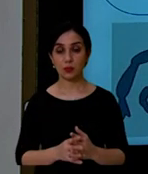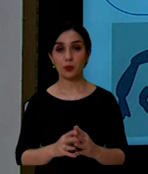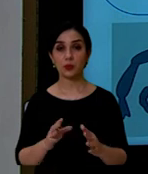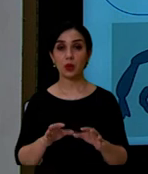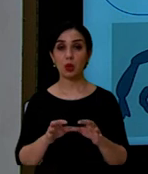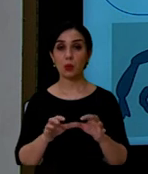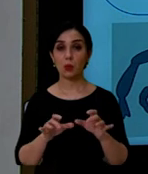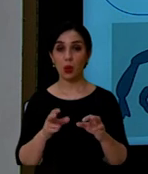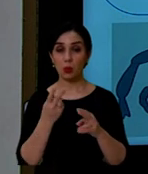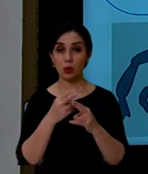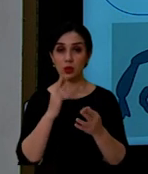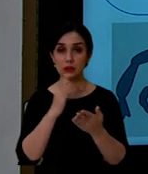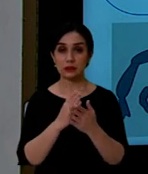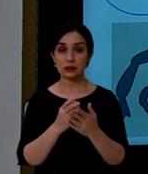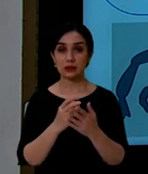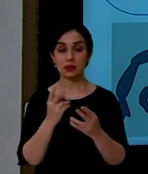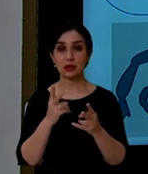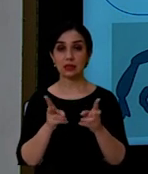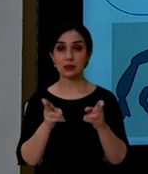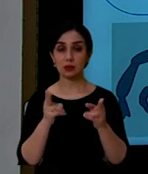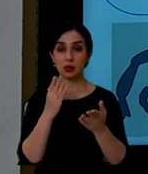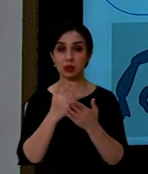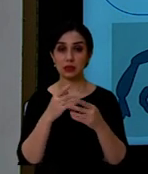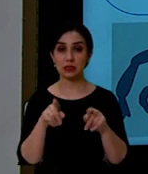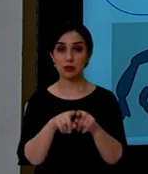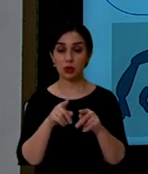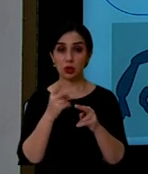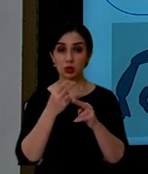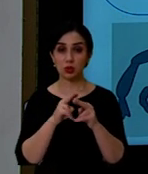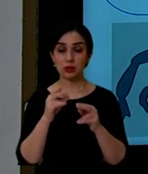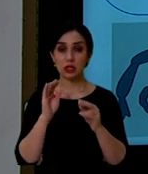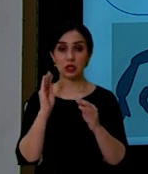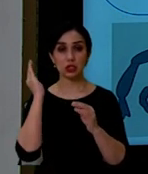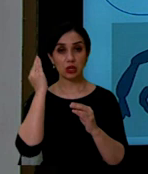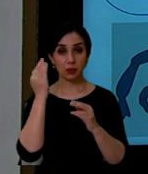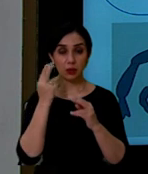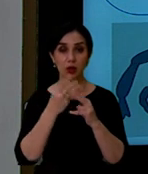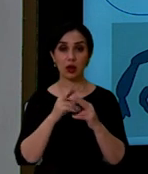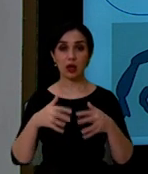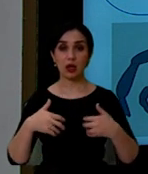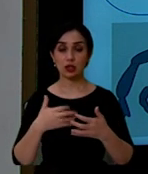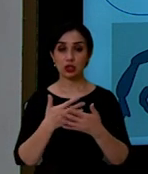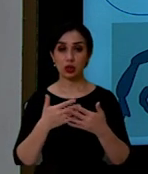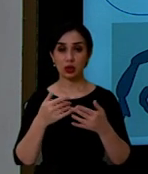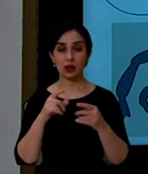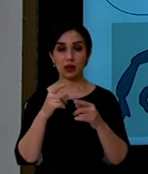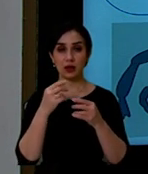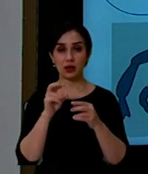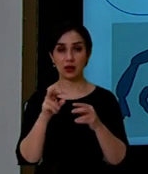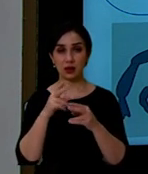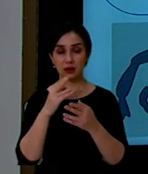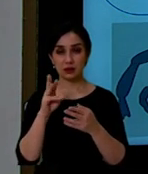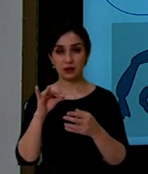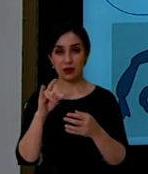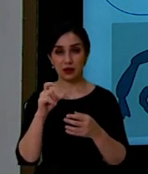Bo'g'im oyoqlilardan qisqichbaqasmonlarda nafas olish organlarini jabralar, hasharotlarda esa